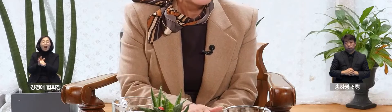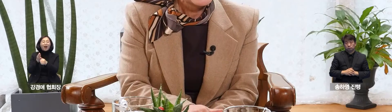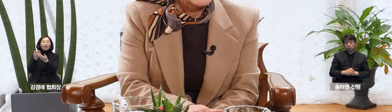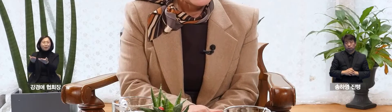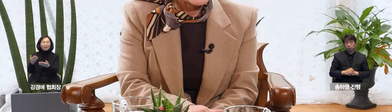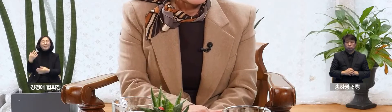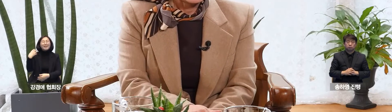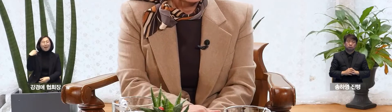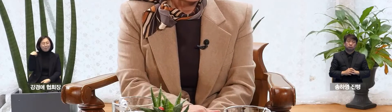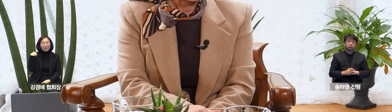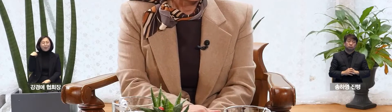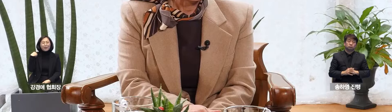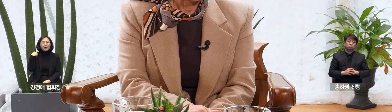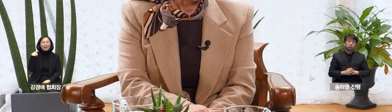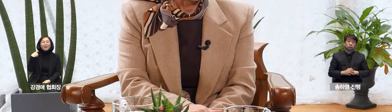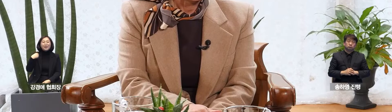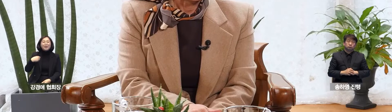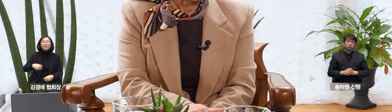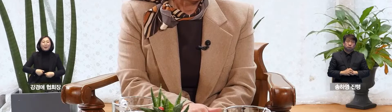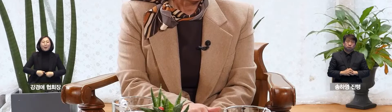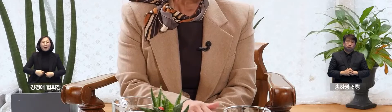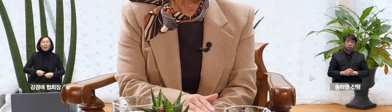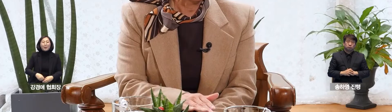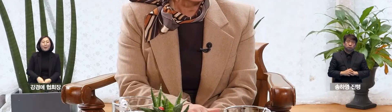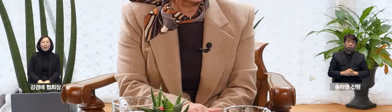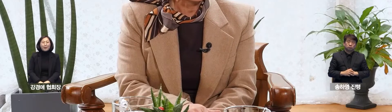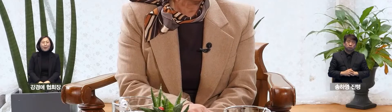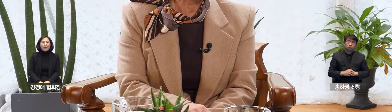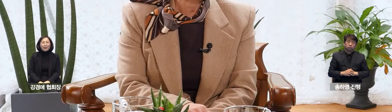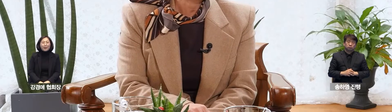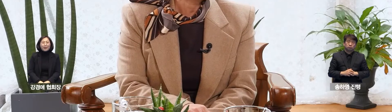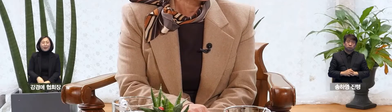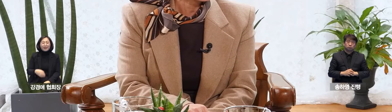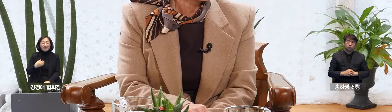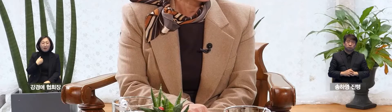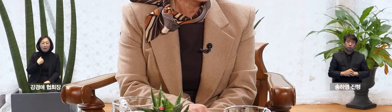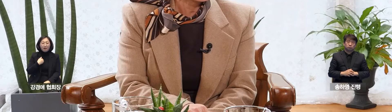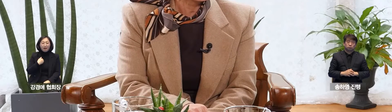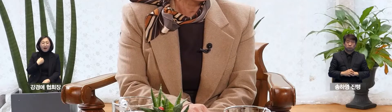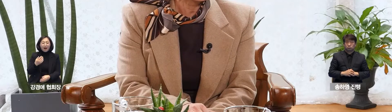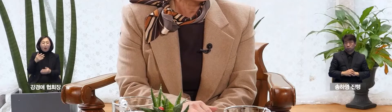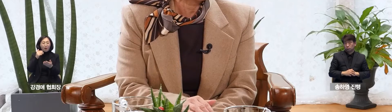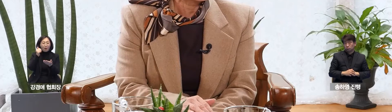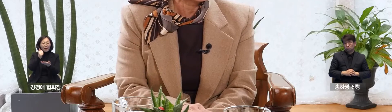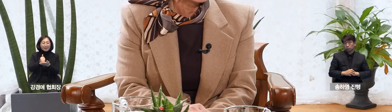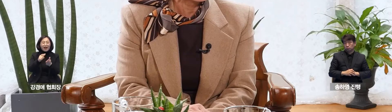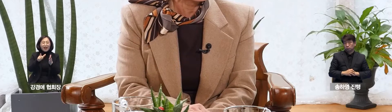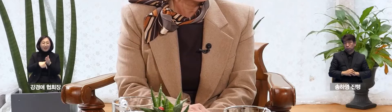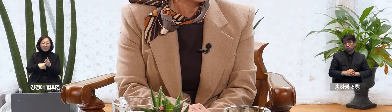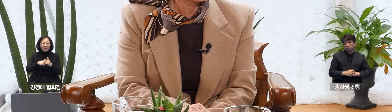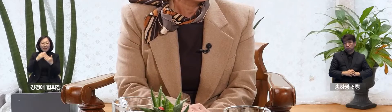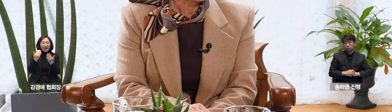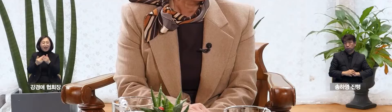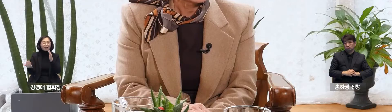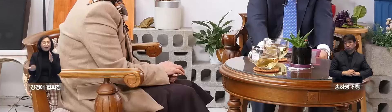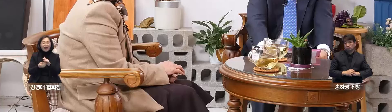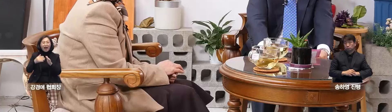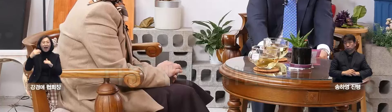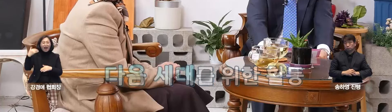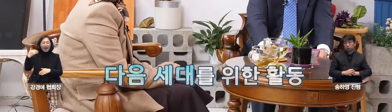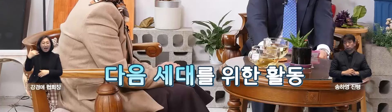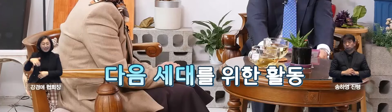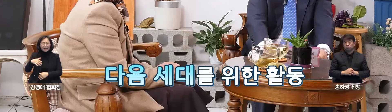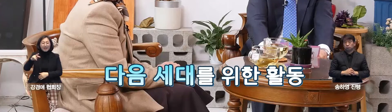있고요. 이게 저때 다 반드시 이루어지지 못하더라도 그 기반이라도 만들어서